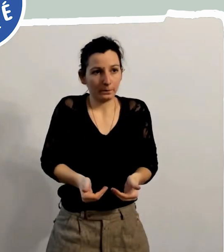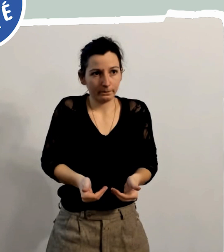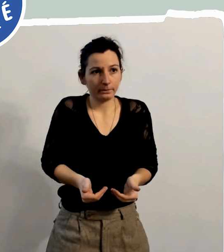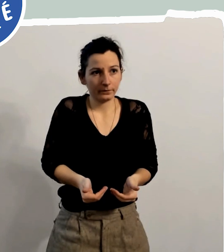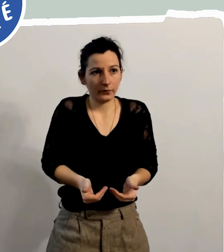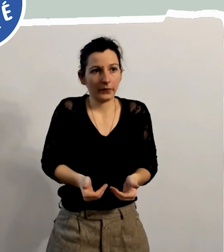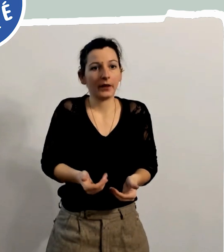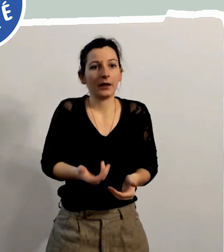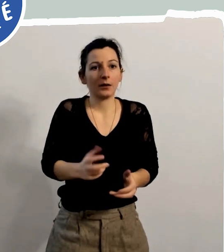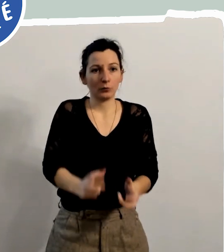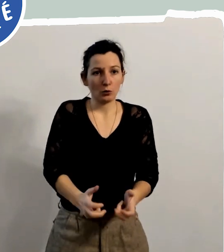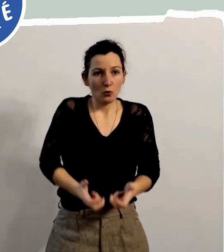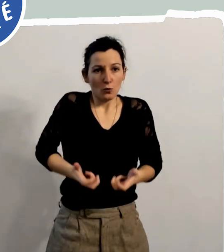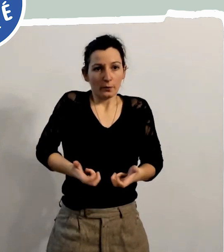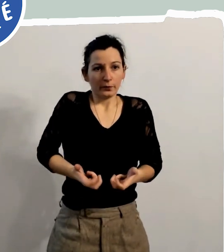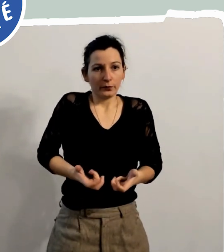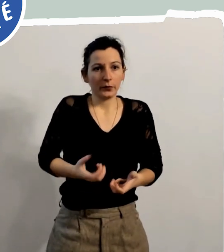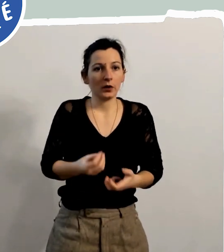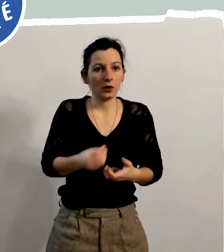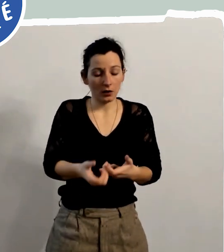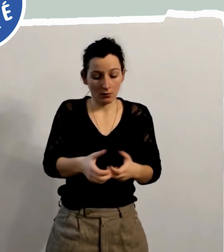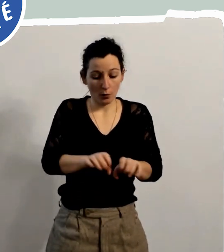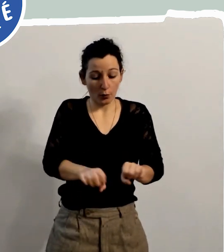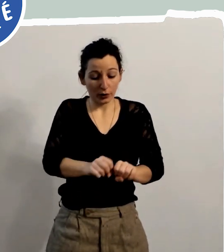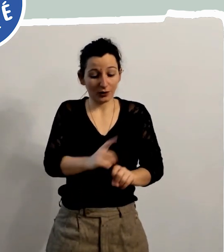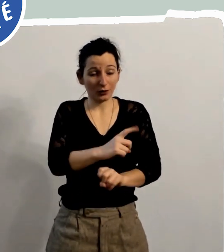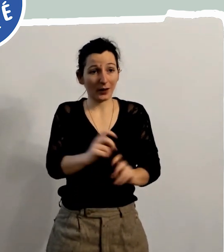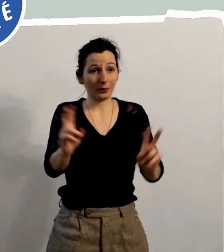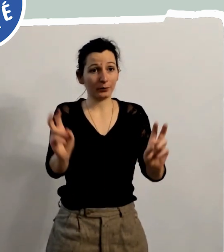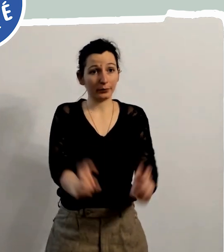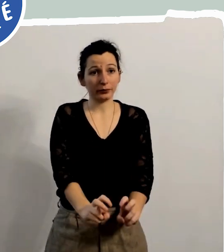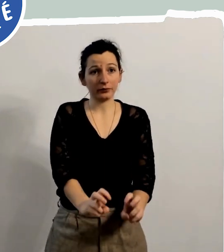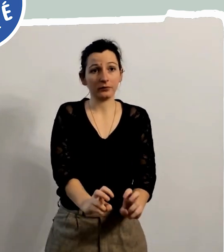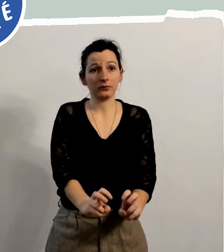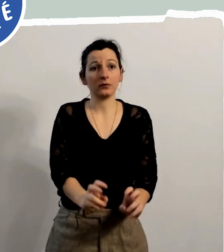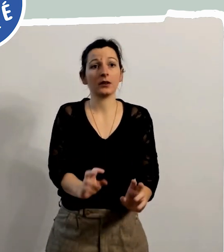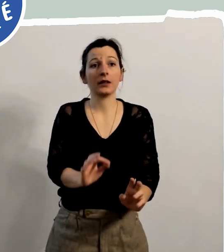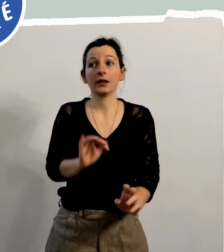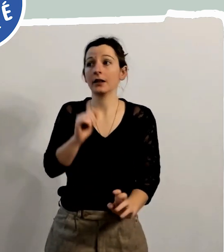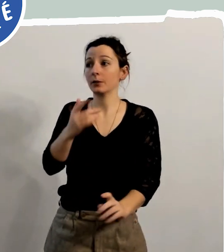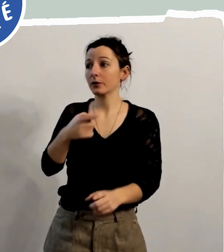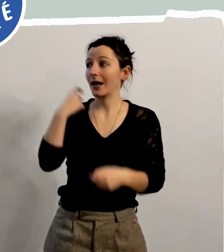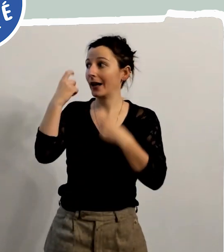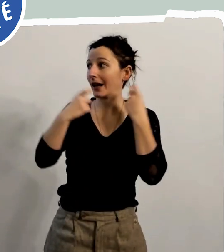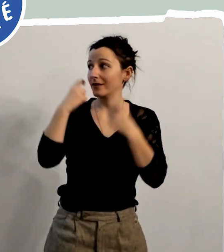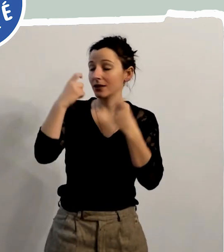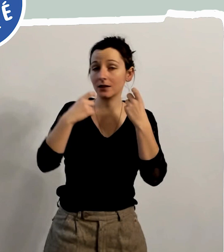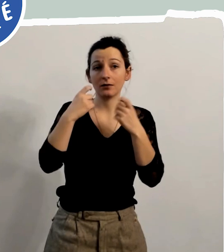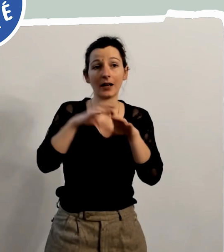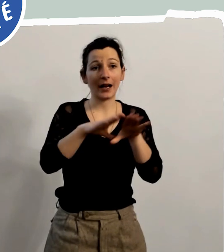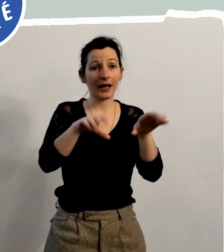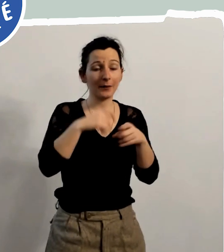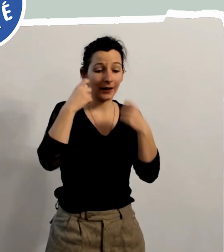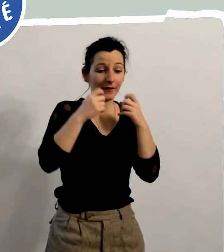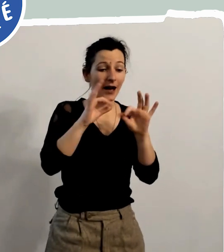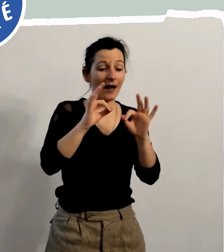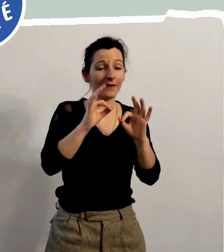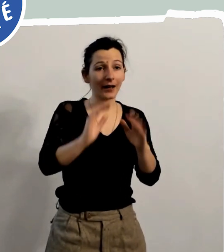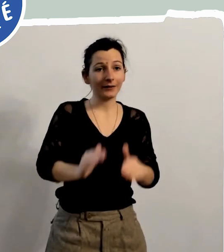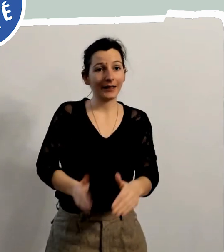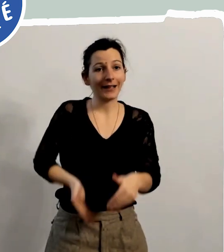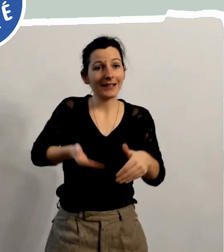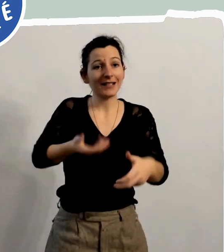ce sont des éléments qui vont pouvoir affecter la production de spermatozoïdes, tellement que on avait réfléchi, certaines équipes, à des slips